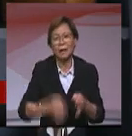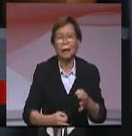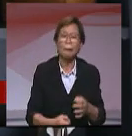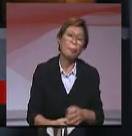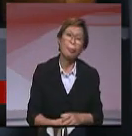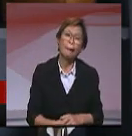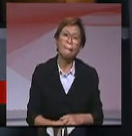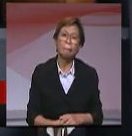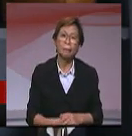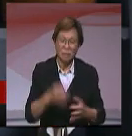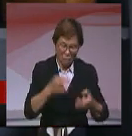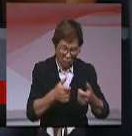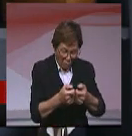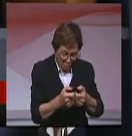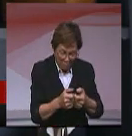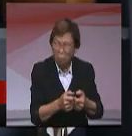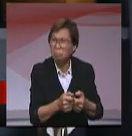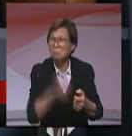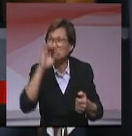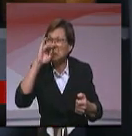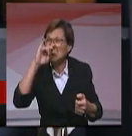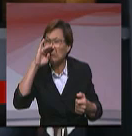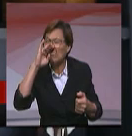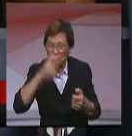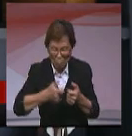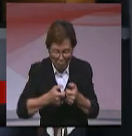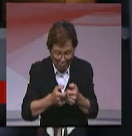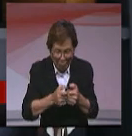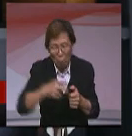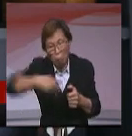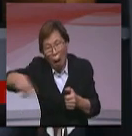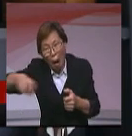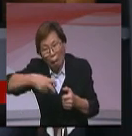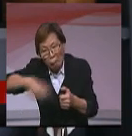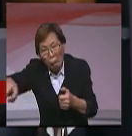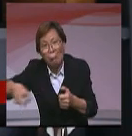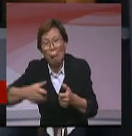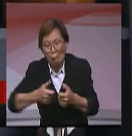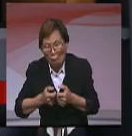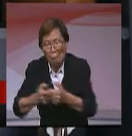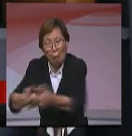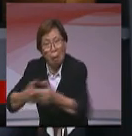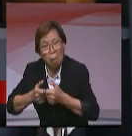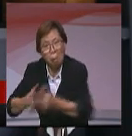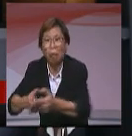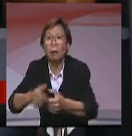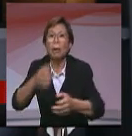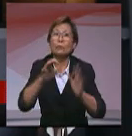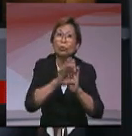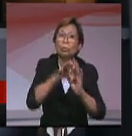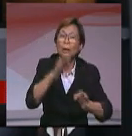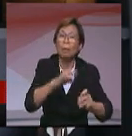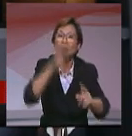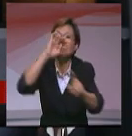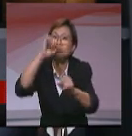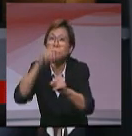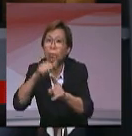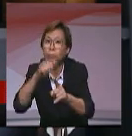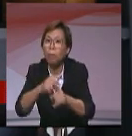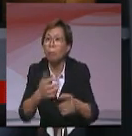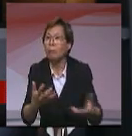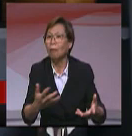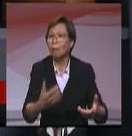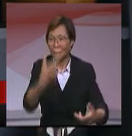turut disebarkan dan sekiranya ianya didapati tidak benar,